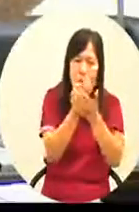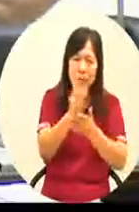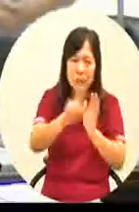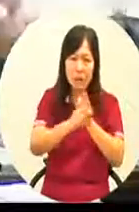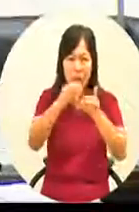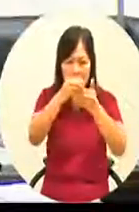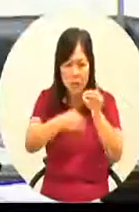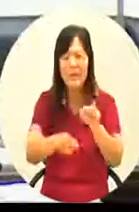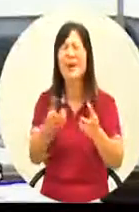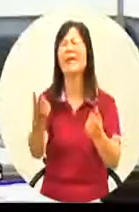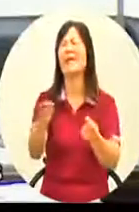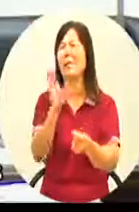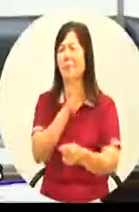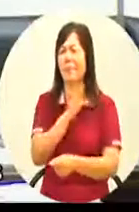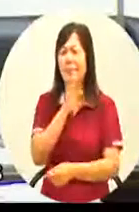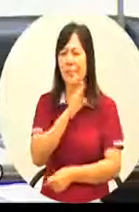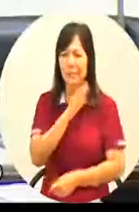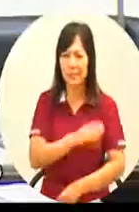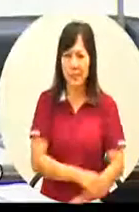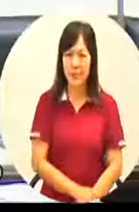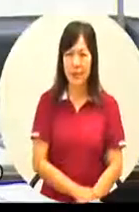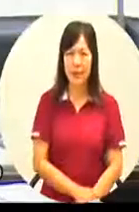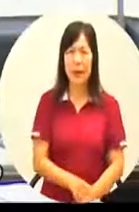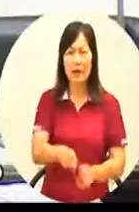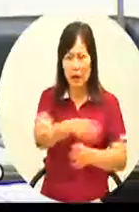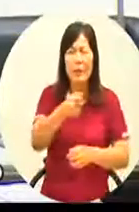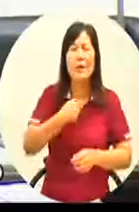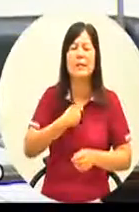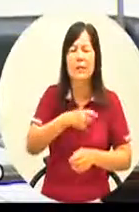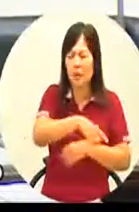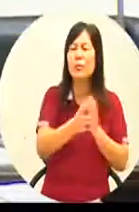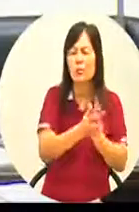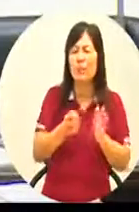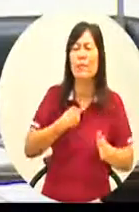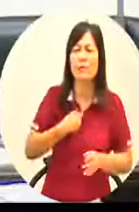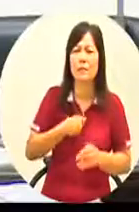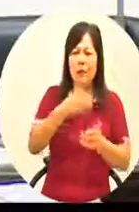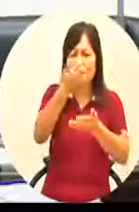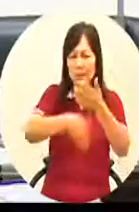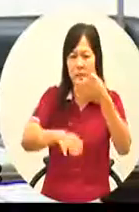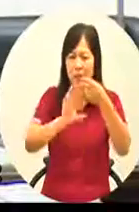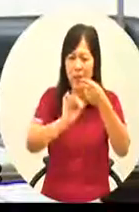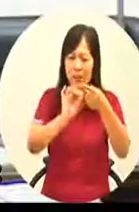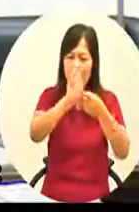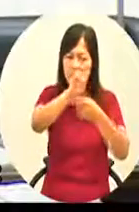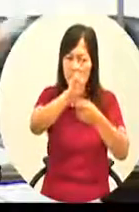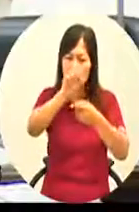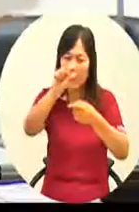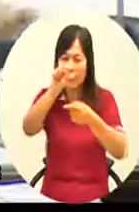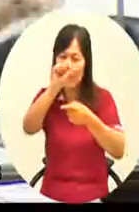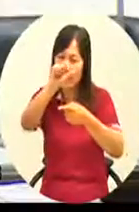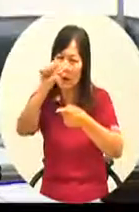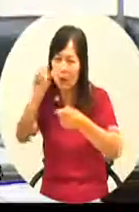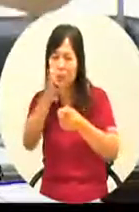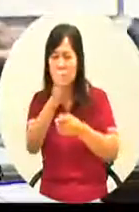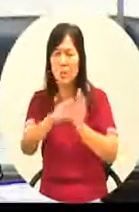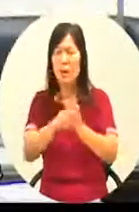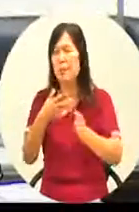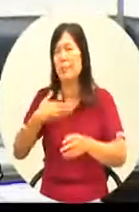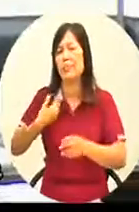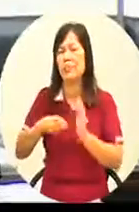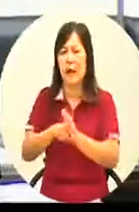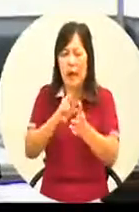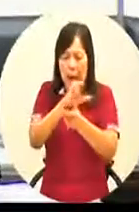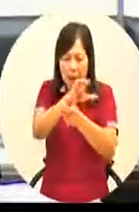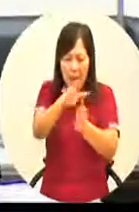施，遐无效啦。该知道的都知道了啦，剩下不到三五趴不知道，所以真正的在骂的绝